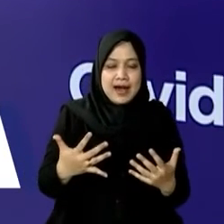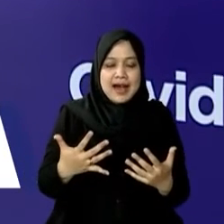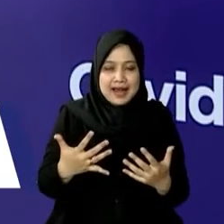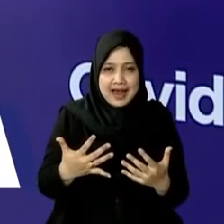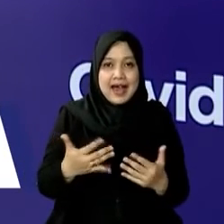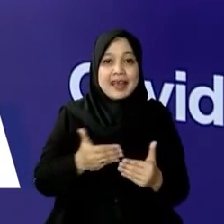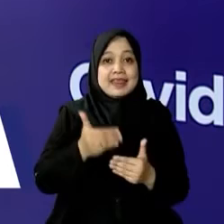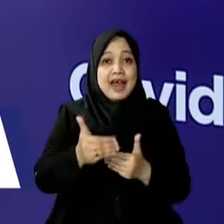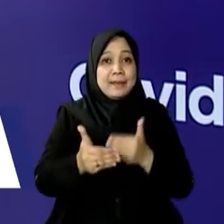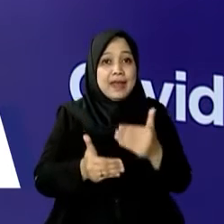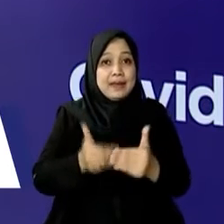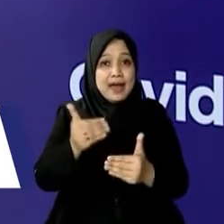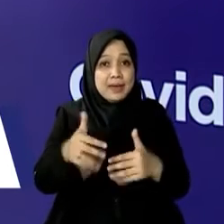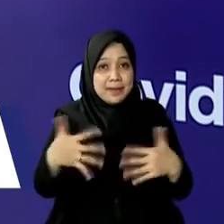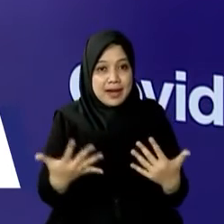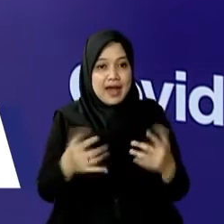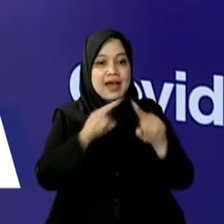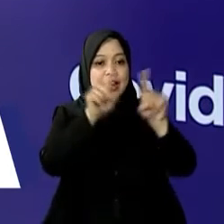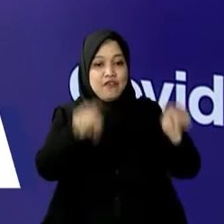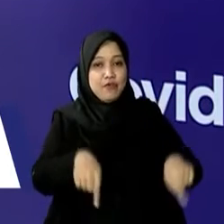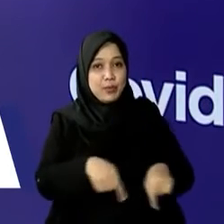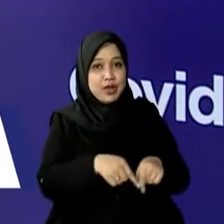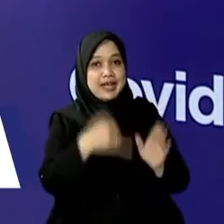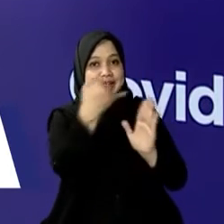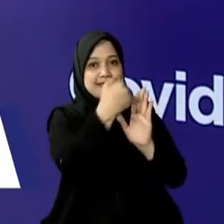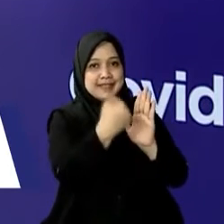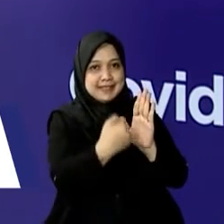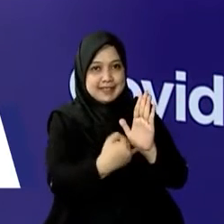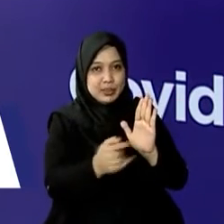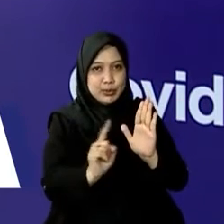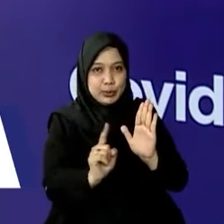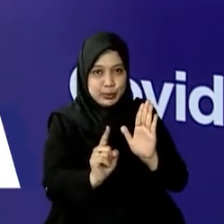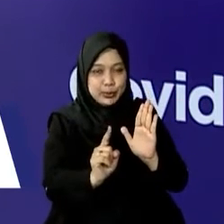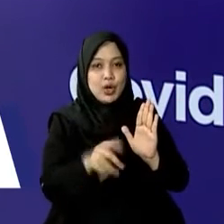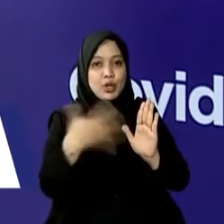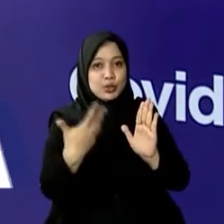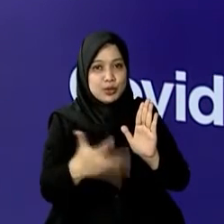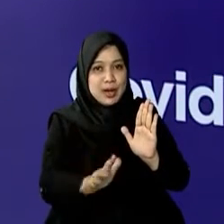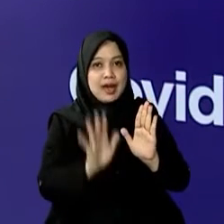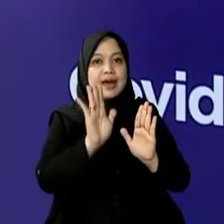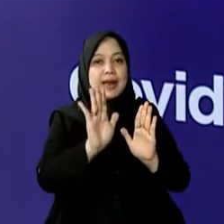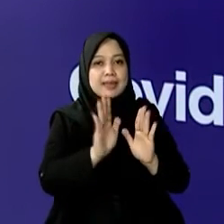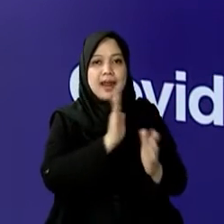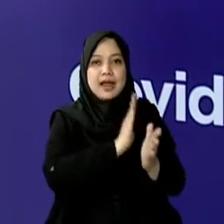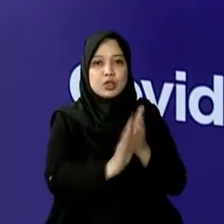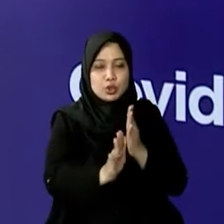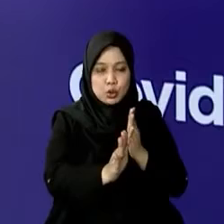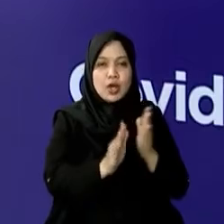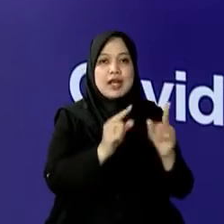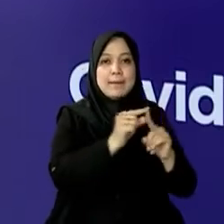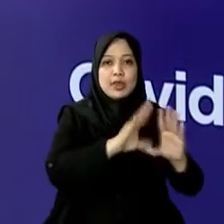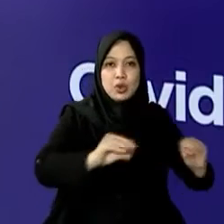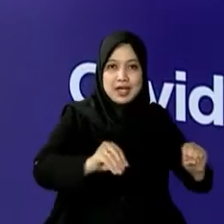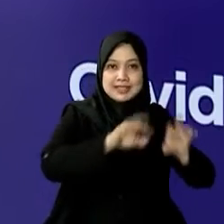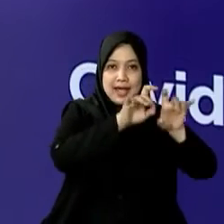tahapannya hanya Um Isi form assessment for assessment itu silakan langsung diisi nanti setelah itu akan langsung dihubungi oleh